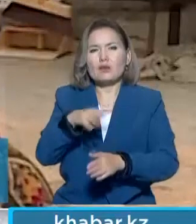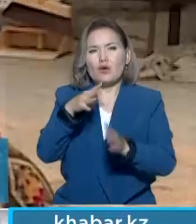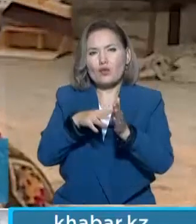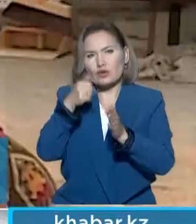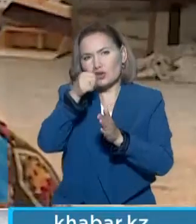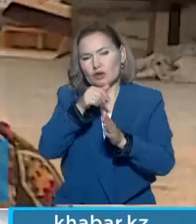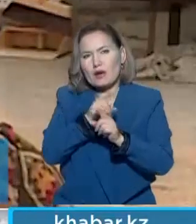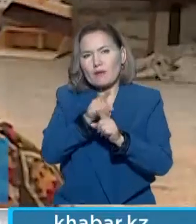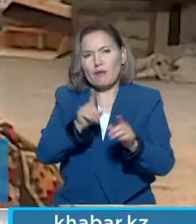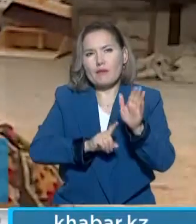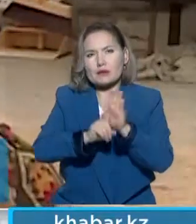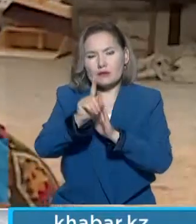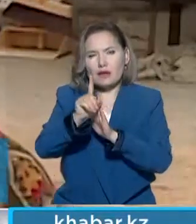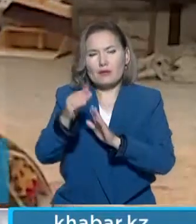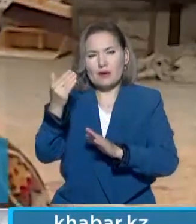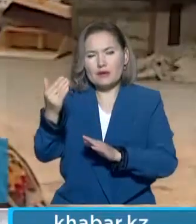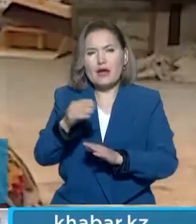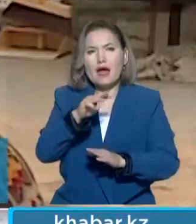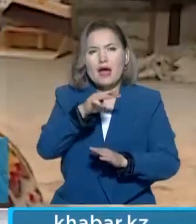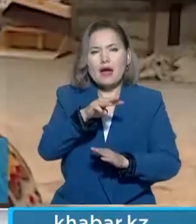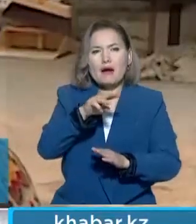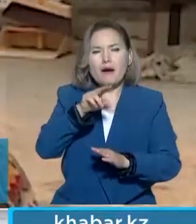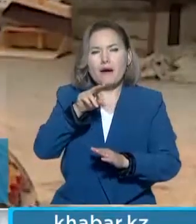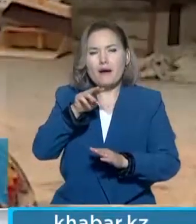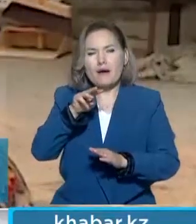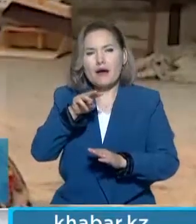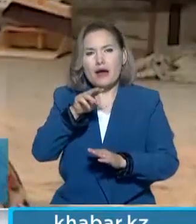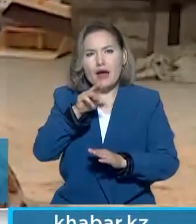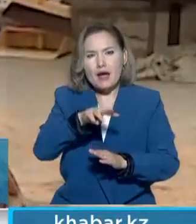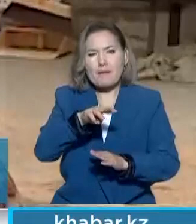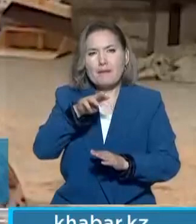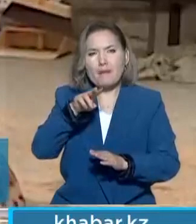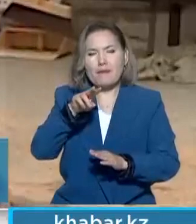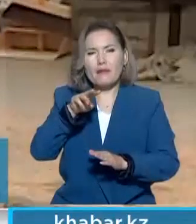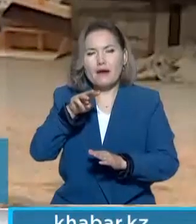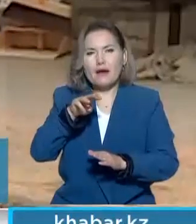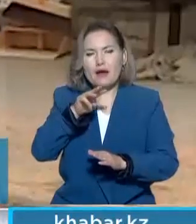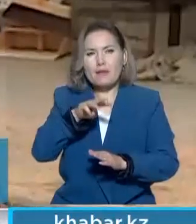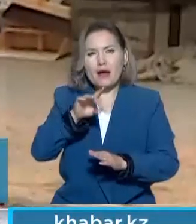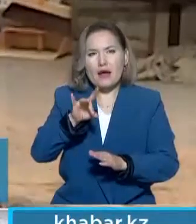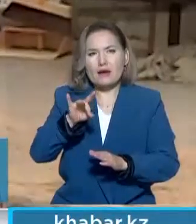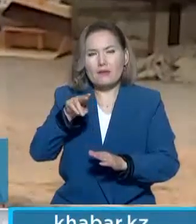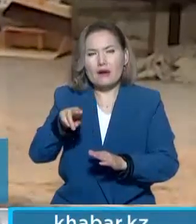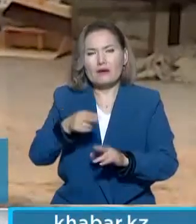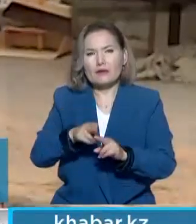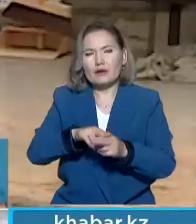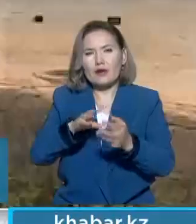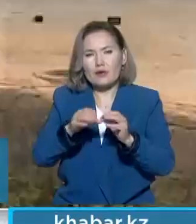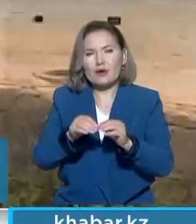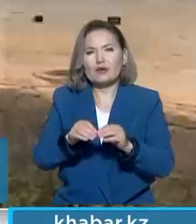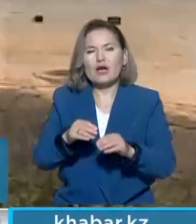2019 жылдан бастап МРП-ны бұлар ай сайын бір бөлме бір МРП, екі бөлме екі